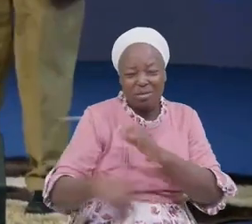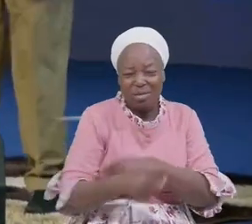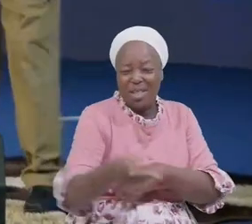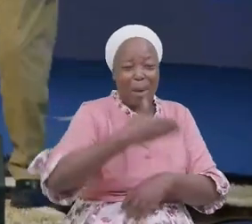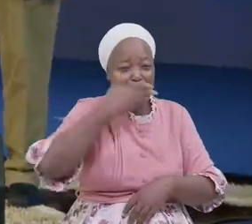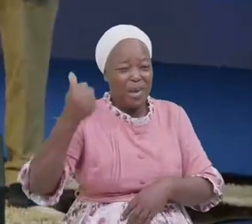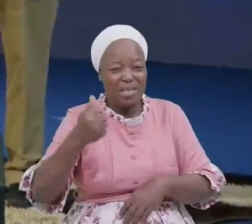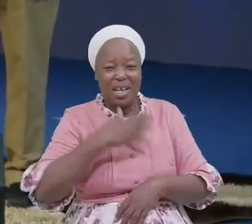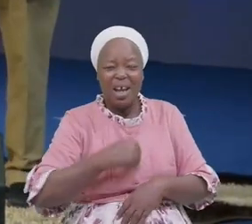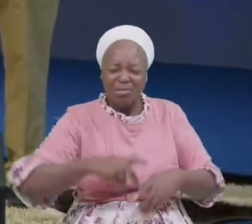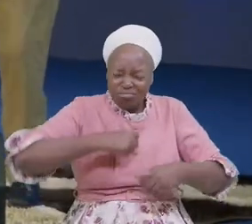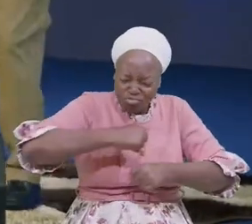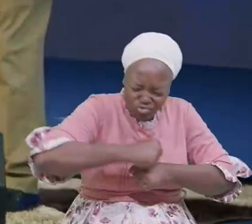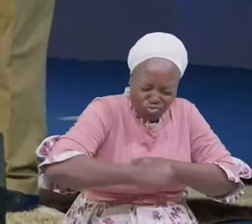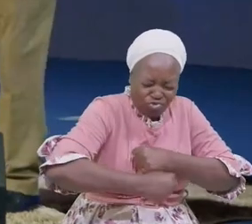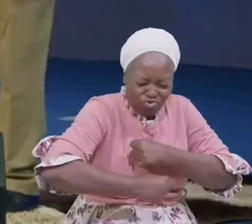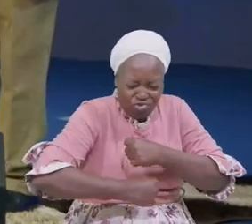après avoir lutté,